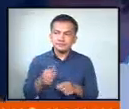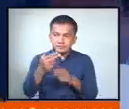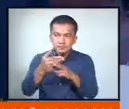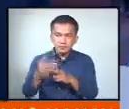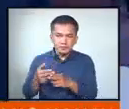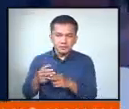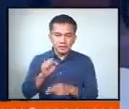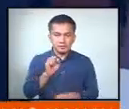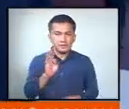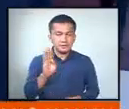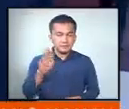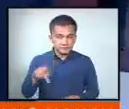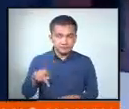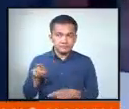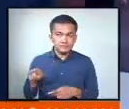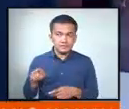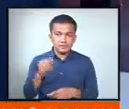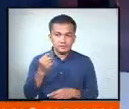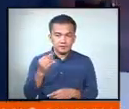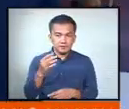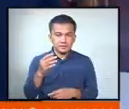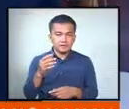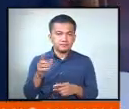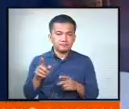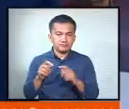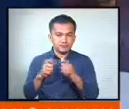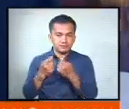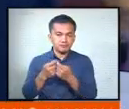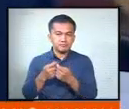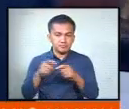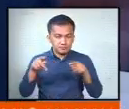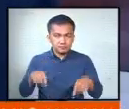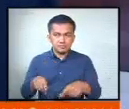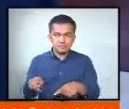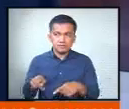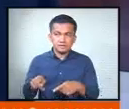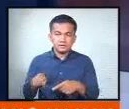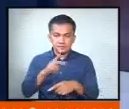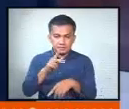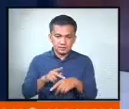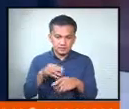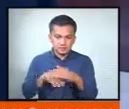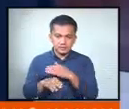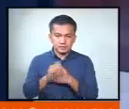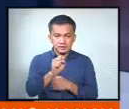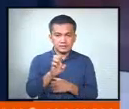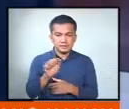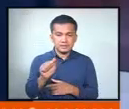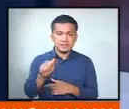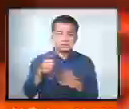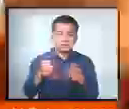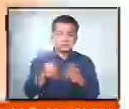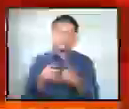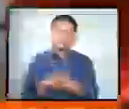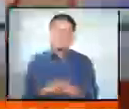Pinangalanan na ng samang basketball ng Pilipinas ang 15-man pool ng Gilas Pilipinas na sasabak sa Southeast Asian Games.